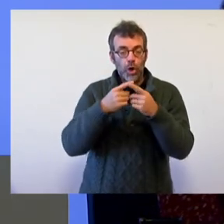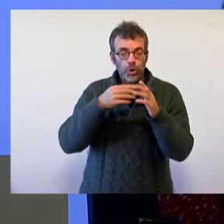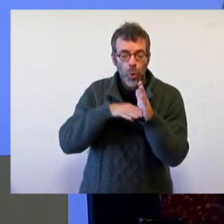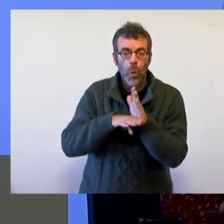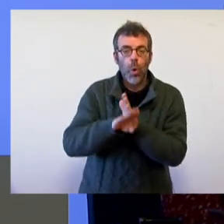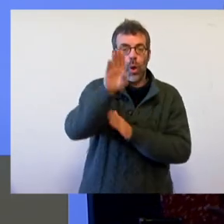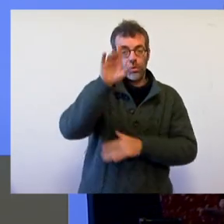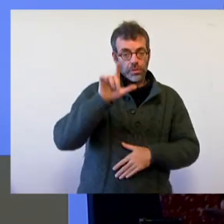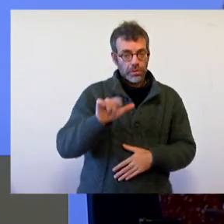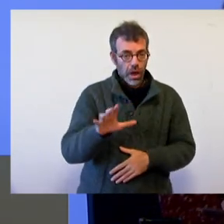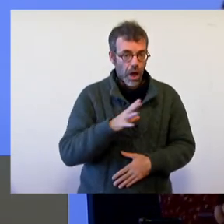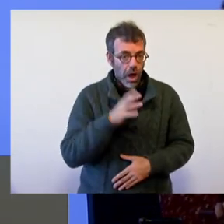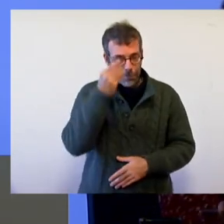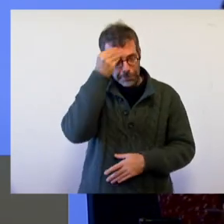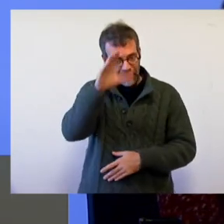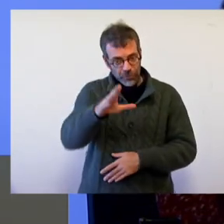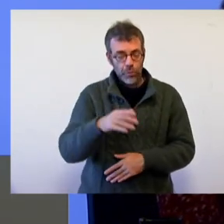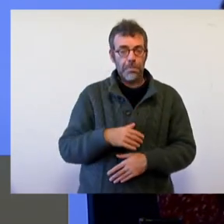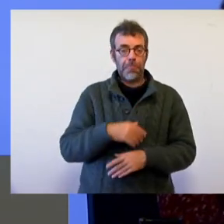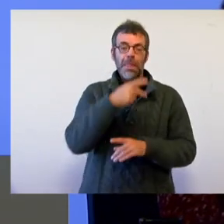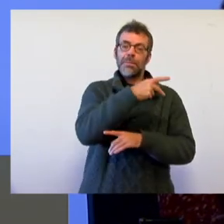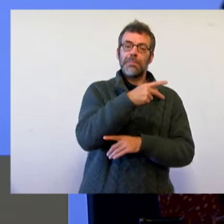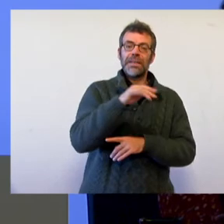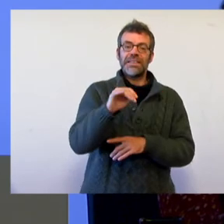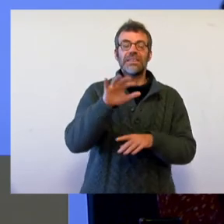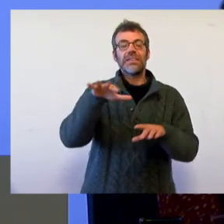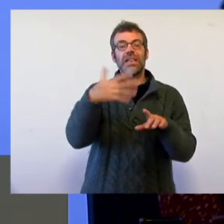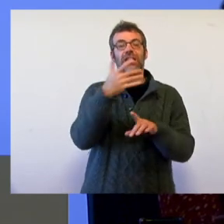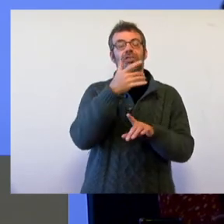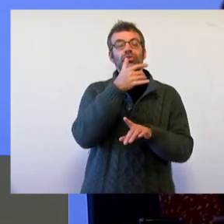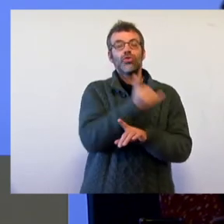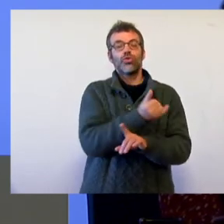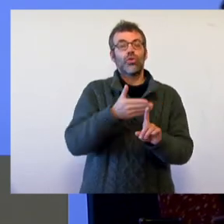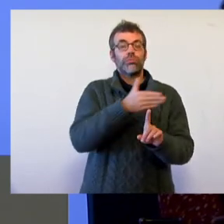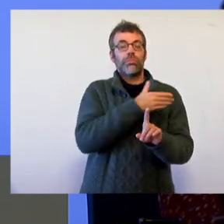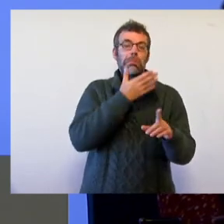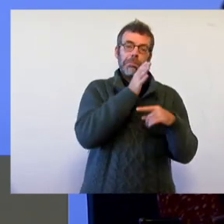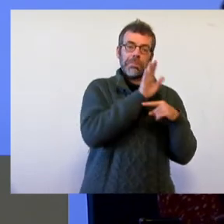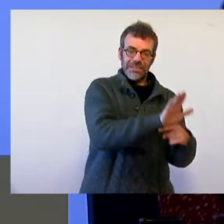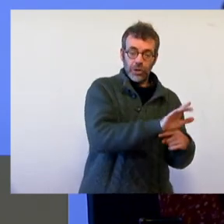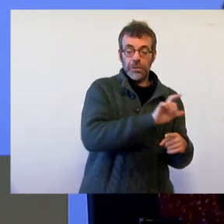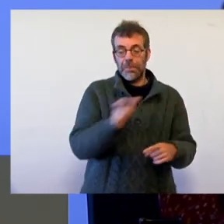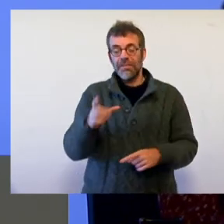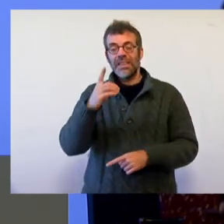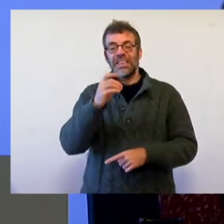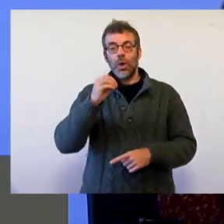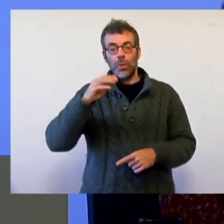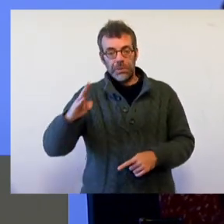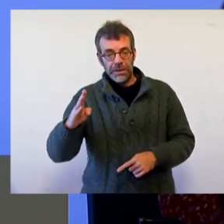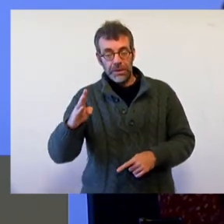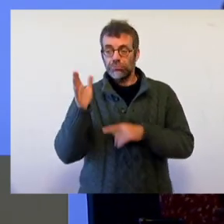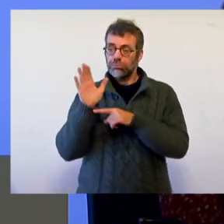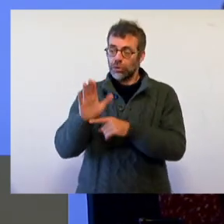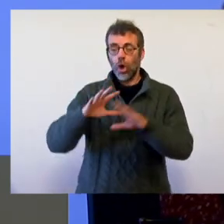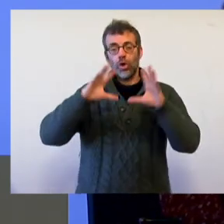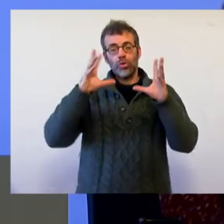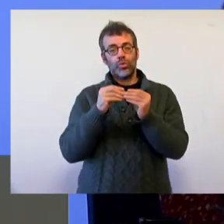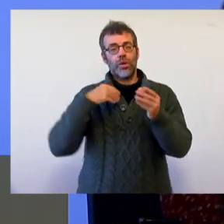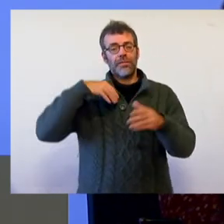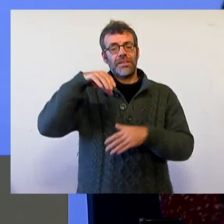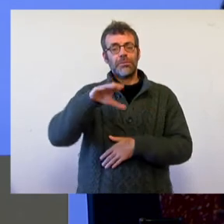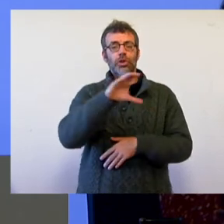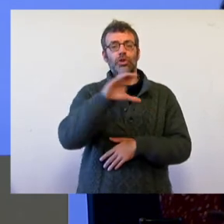PPI présentée il y a 15 jours et dans ce DOB à hauteur de 130 millions d'euros. C'est notre